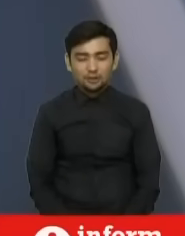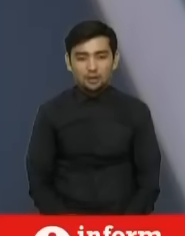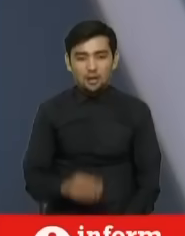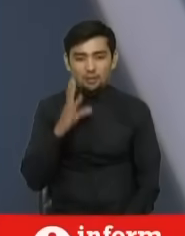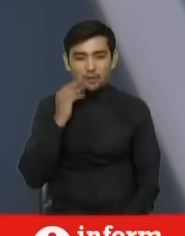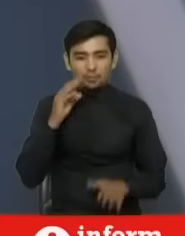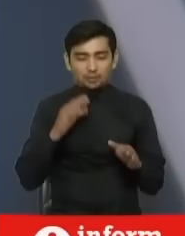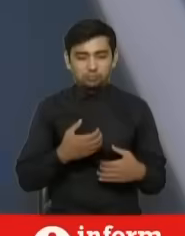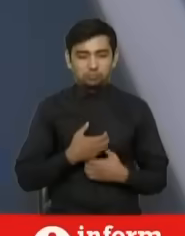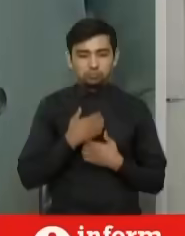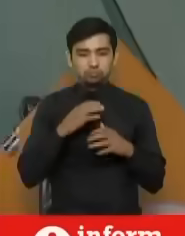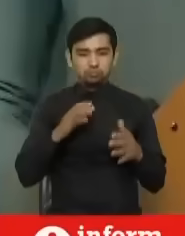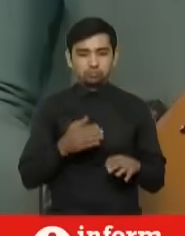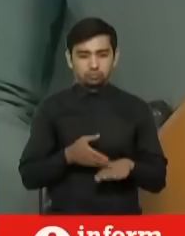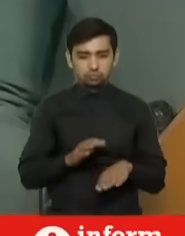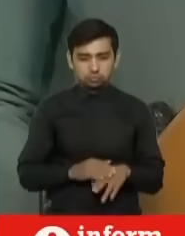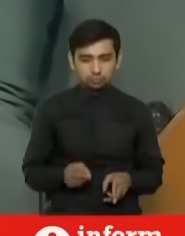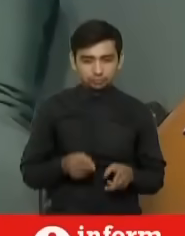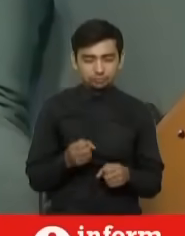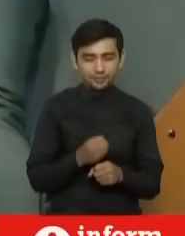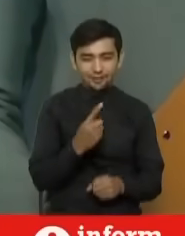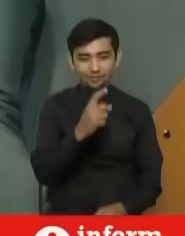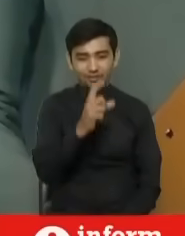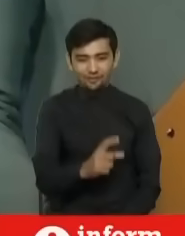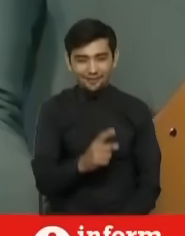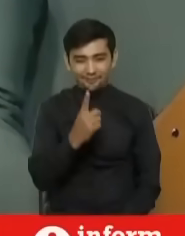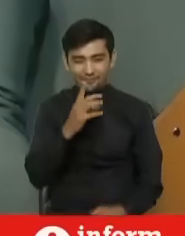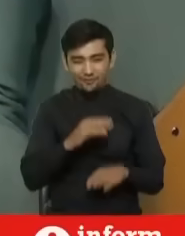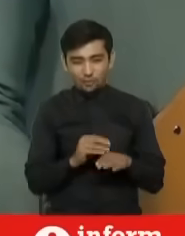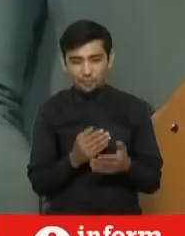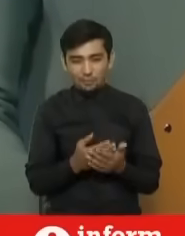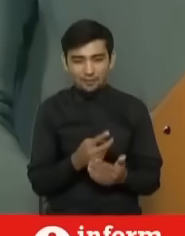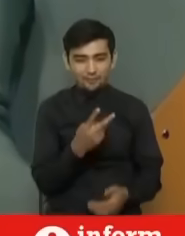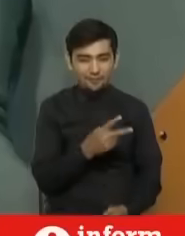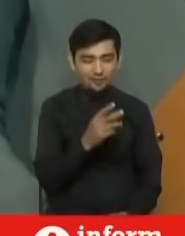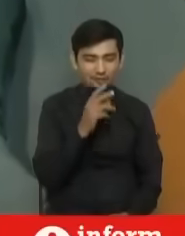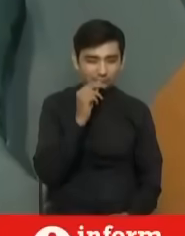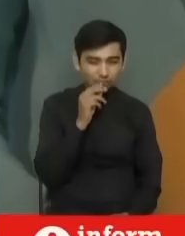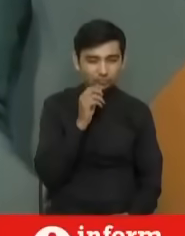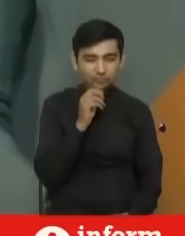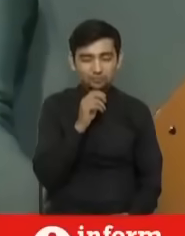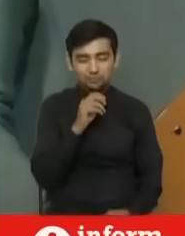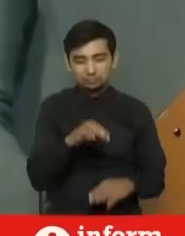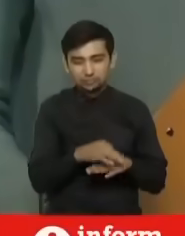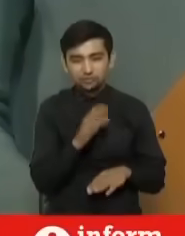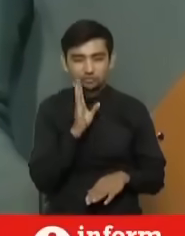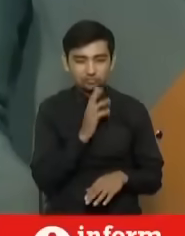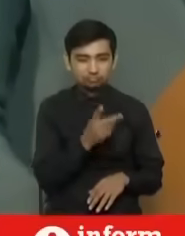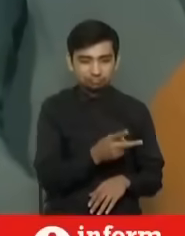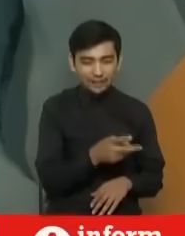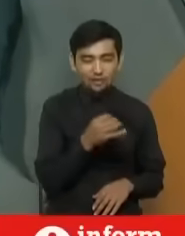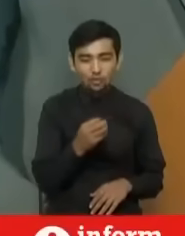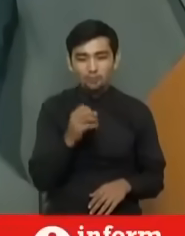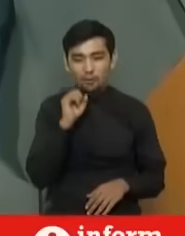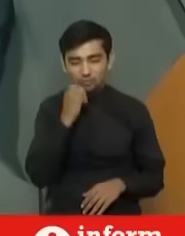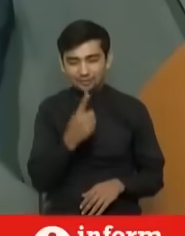Алматыда адам шошырлық аса ауыр қылмыс жасалды. Бір азамат бір түнде ерлі зайыпты қос зейнеткерді өлтіріп, ізін жасыру үшін